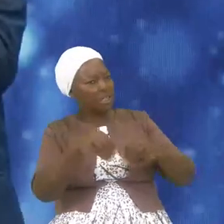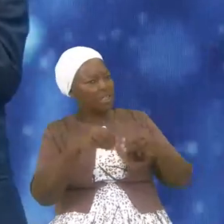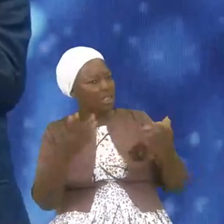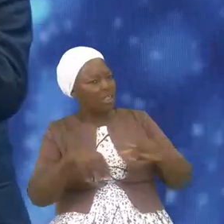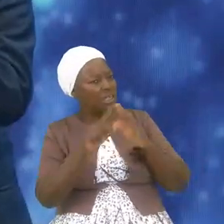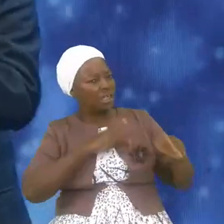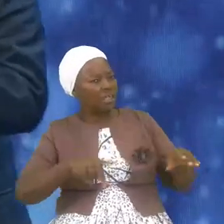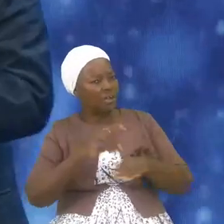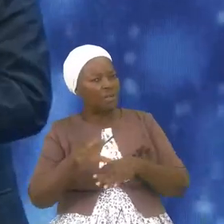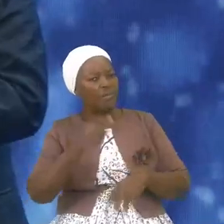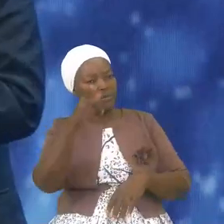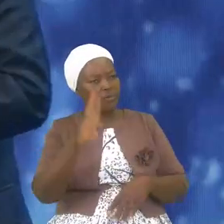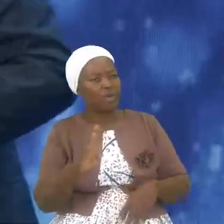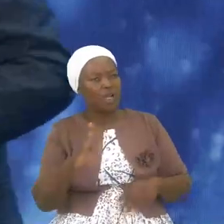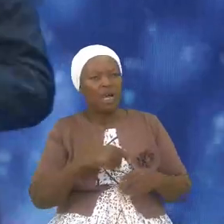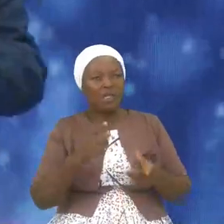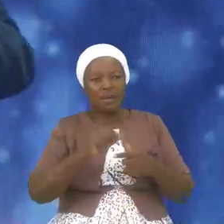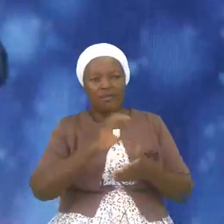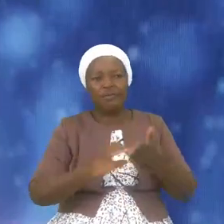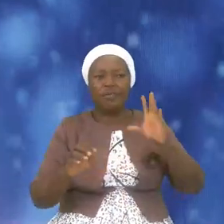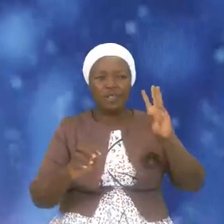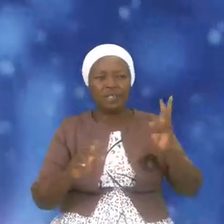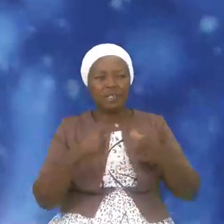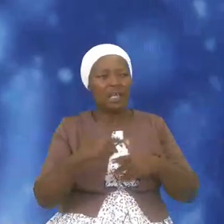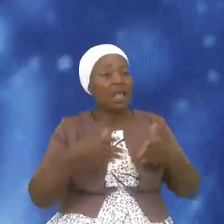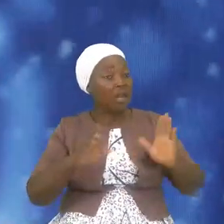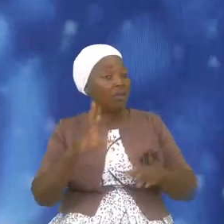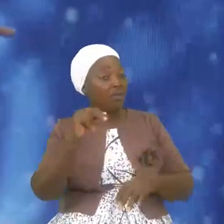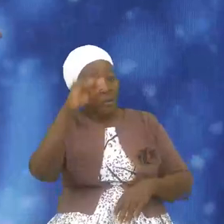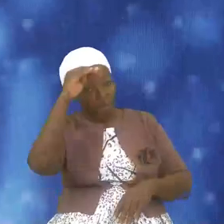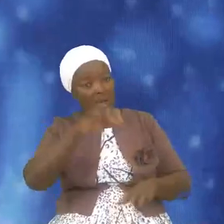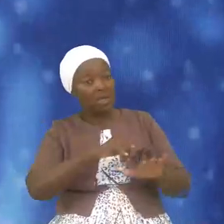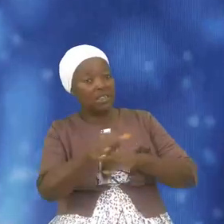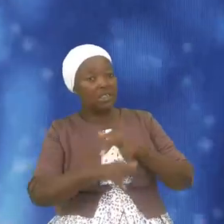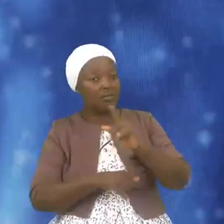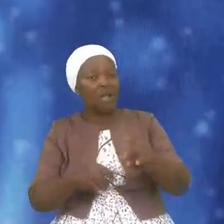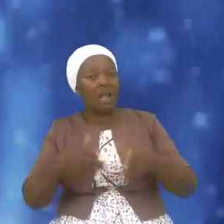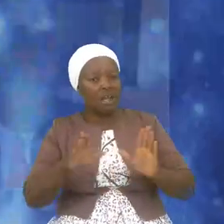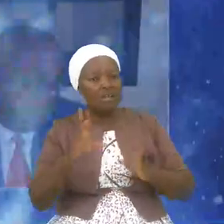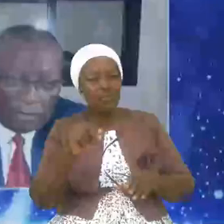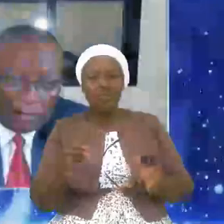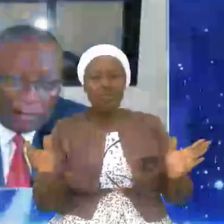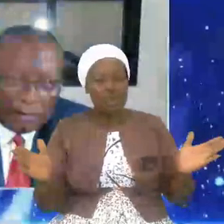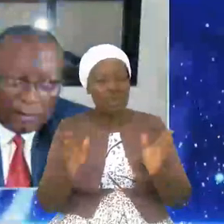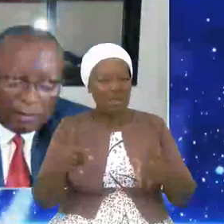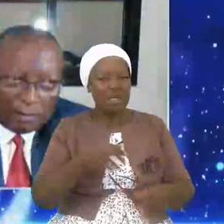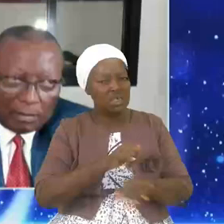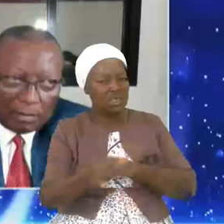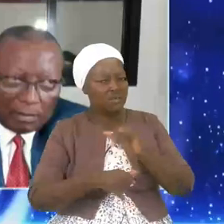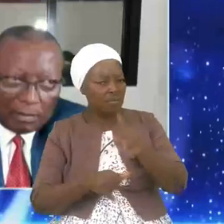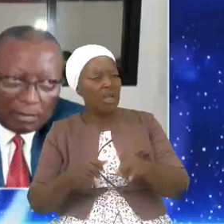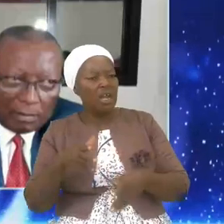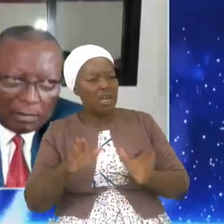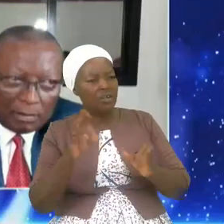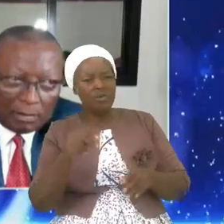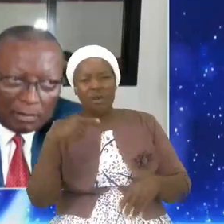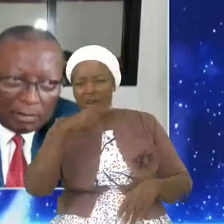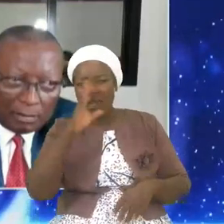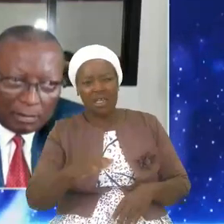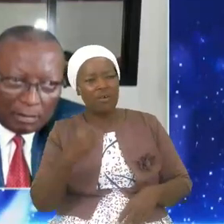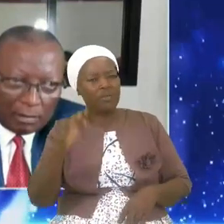Verset 6. Que personne ne vous séduise, qu'aucun divertisseur ne vous séduise, qu'aucun